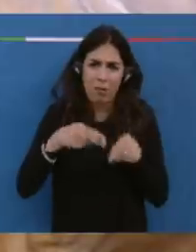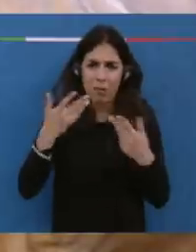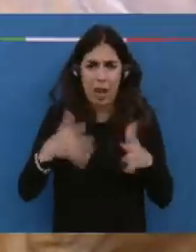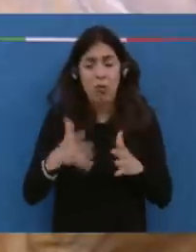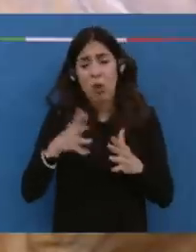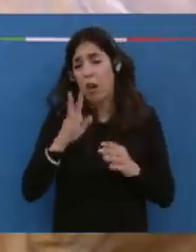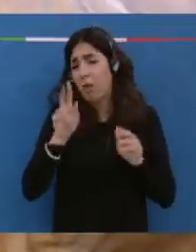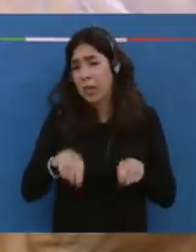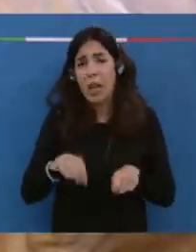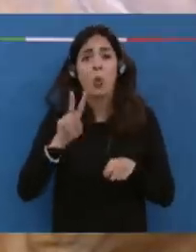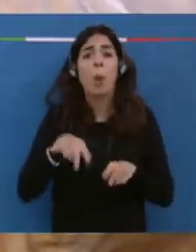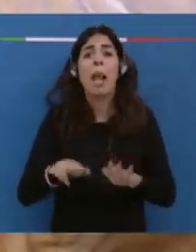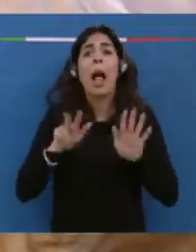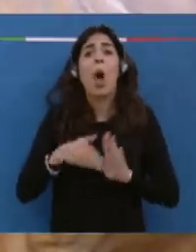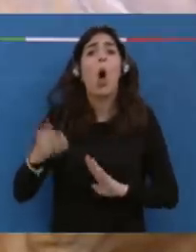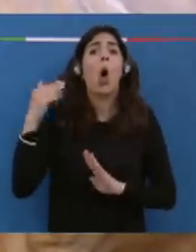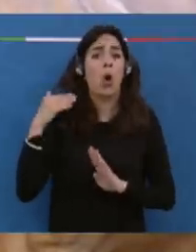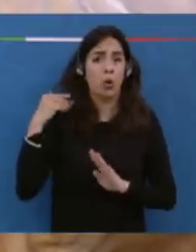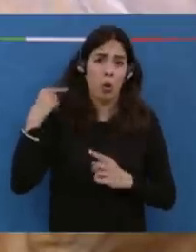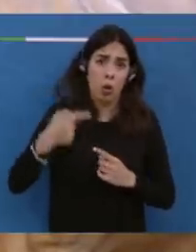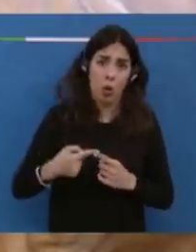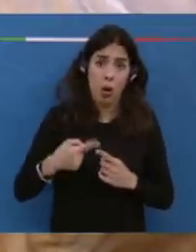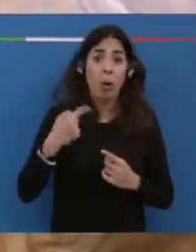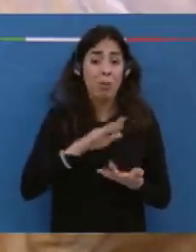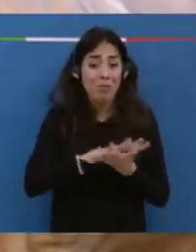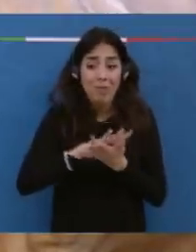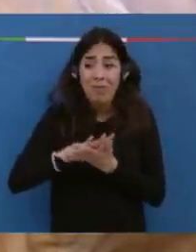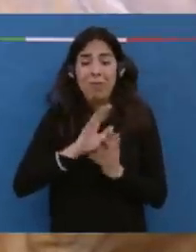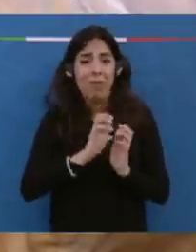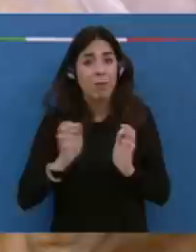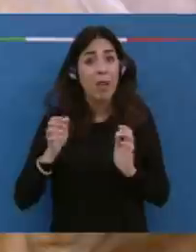vitalismo questi accordi sono